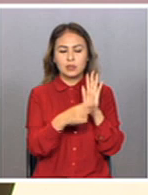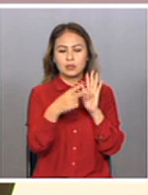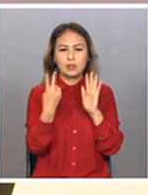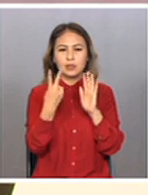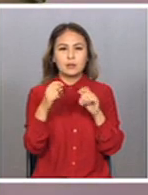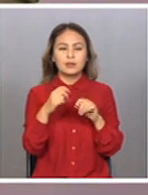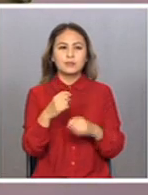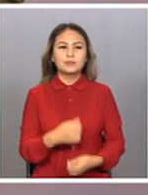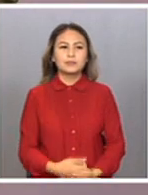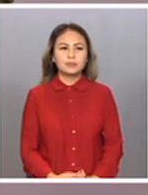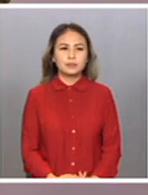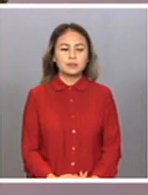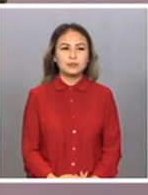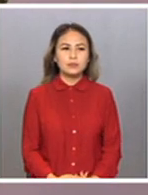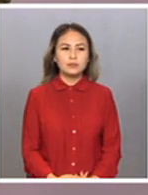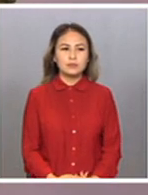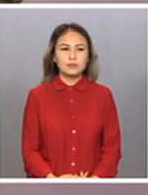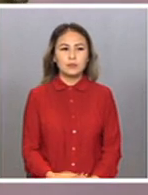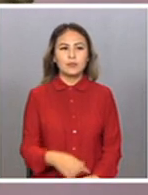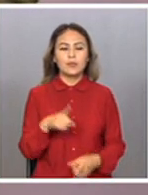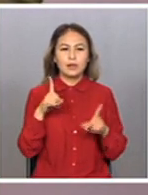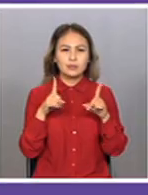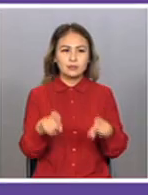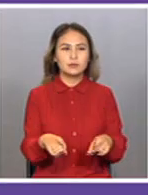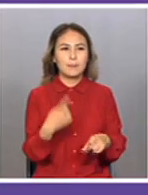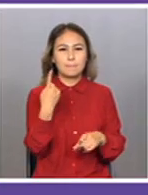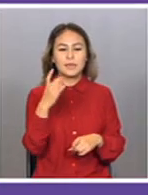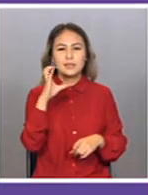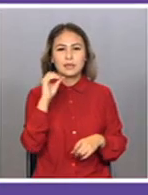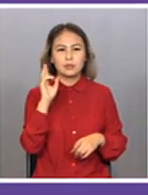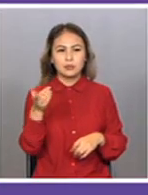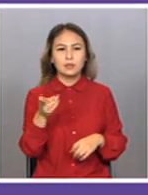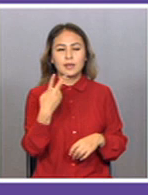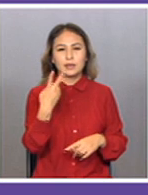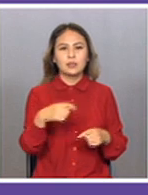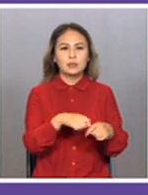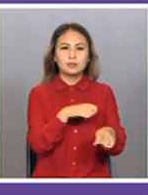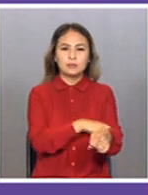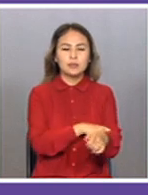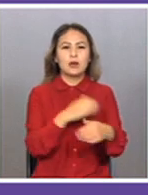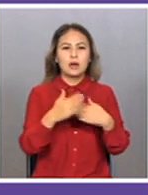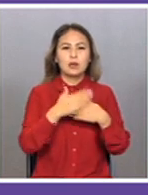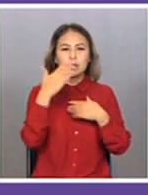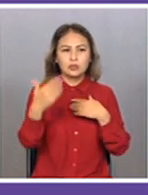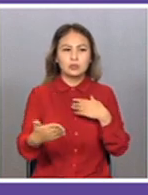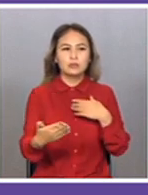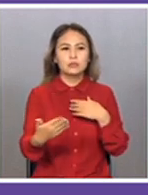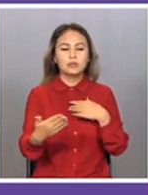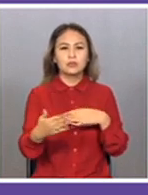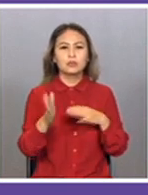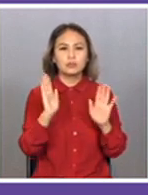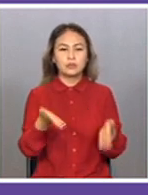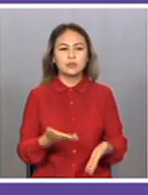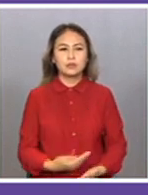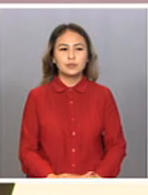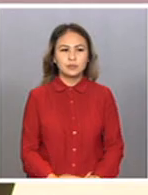2-ге тең. Демек, атлет 1 секундта 2 метр арақашықтықты өтеді